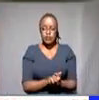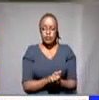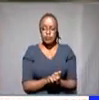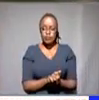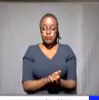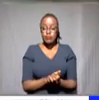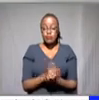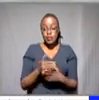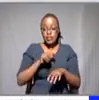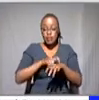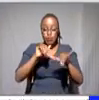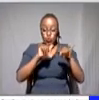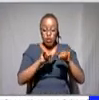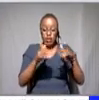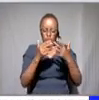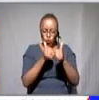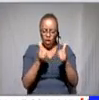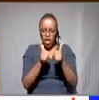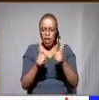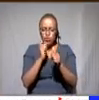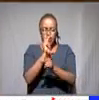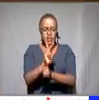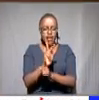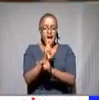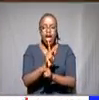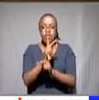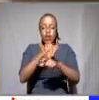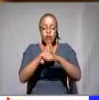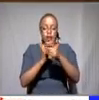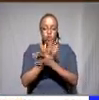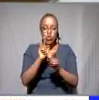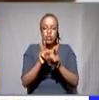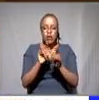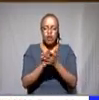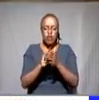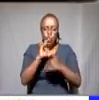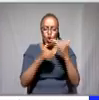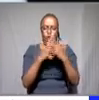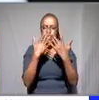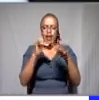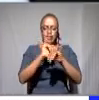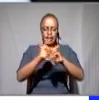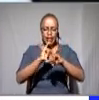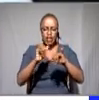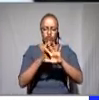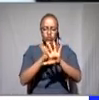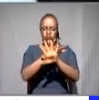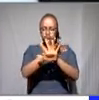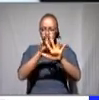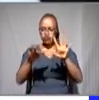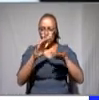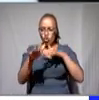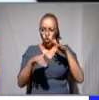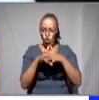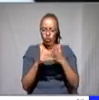na mũndũ ethambe wega na ũbacĩrĩri, na gũtigĩrĩra nĩ wahutia guoko guothe kuma ciara ciothe